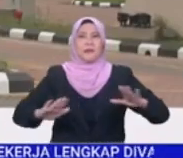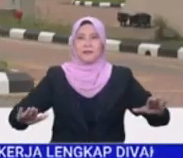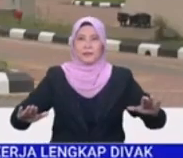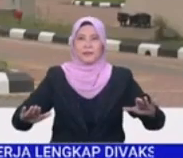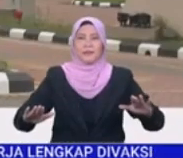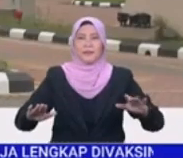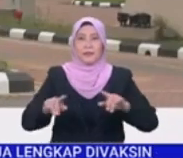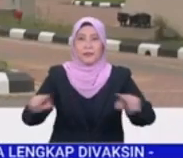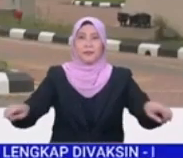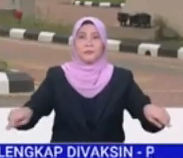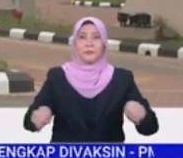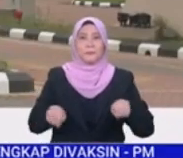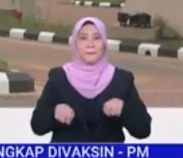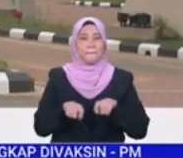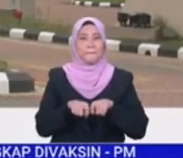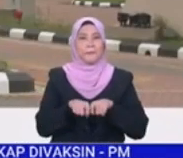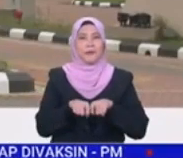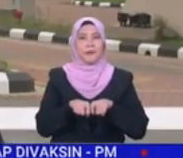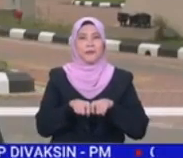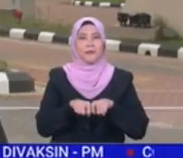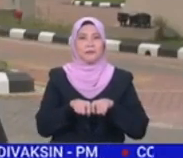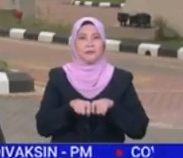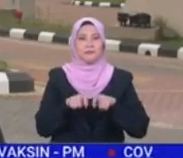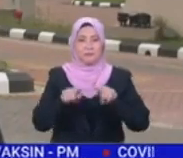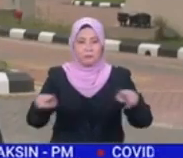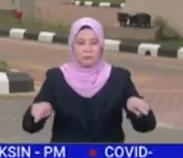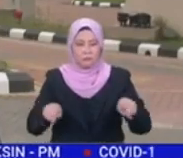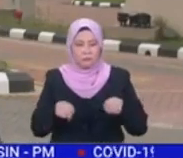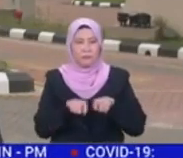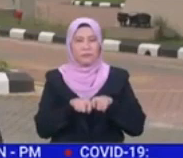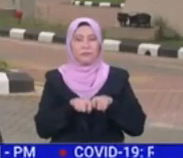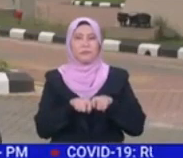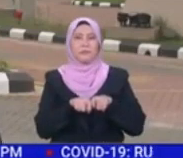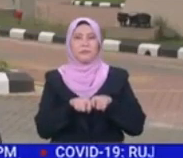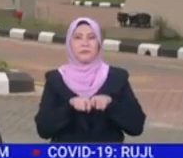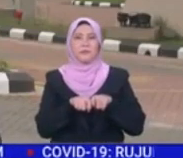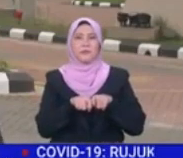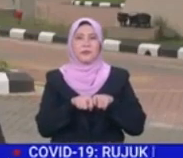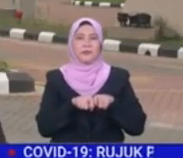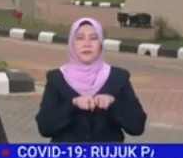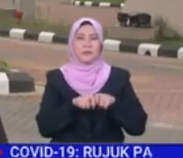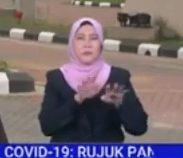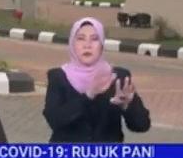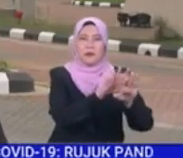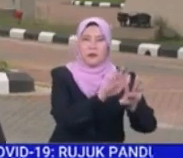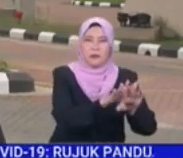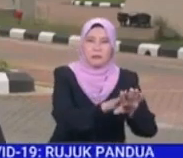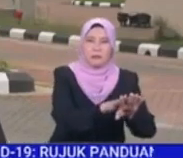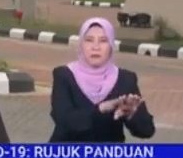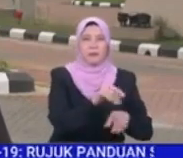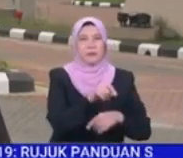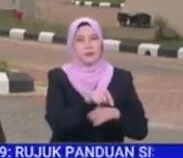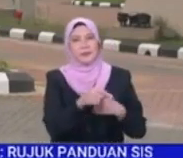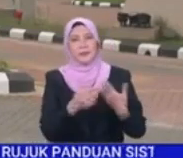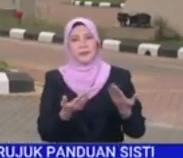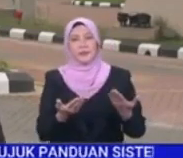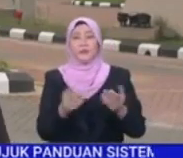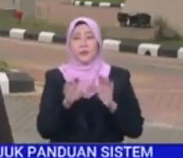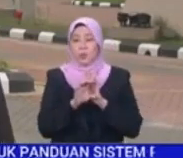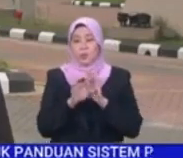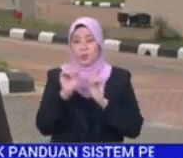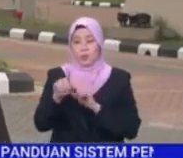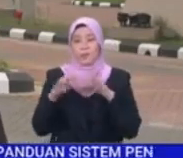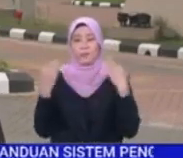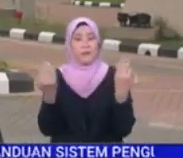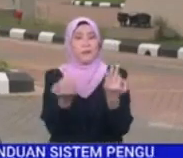di tempat yang terlalu Crow sebab kita dalam satu merangumi untuk satu satu keluar